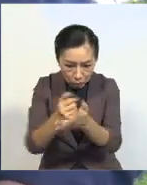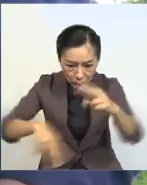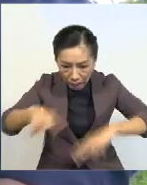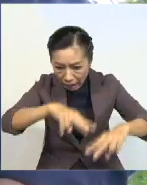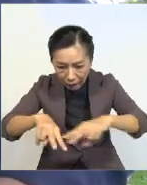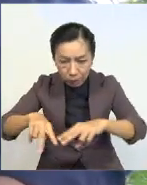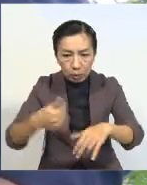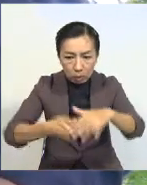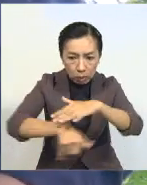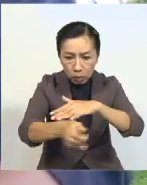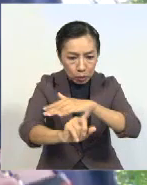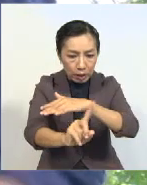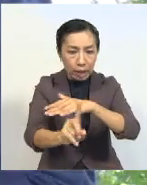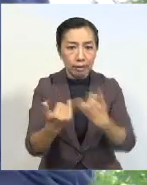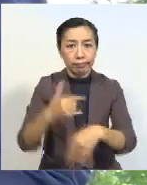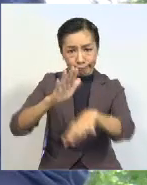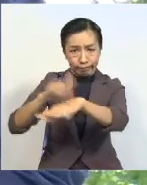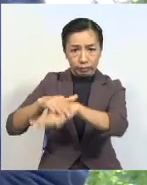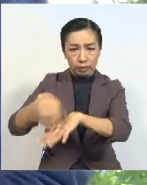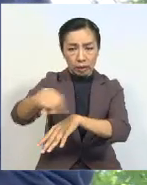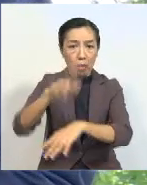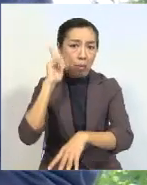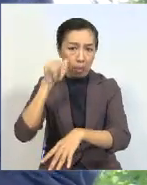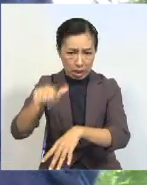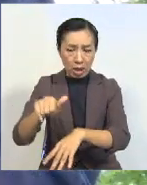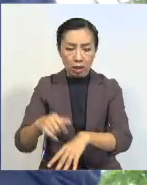ปอยู่นะคะแล้วก็อยากจะฝากเตือนอย่างผู้ปกครอง